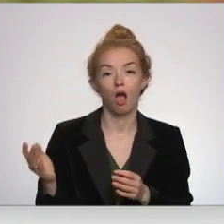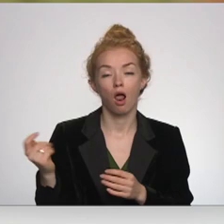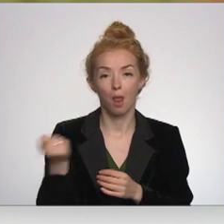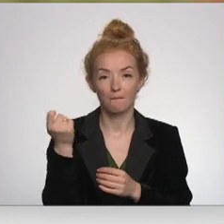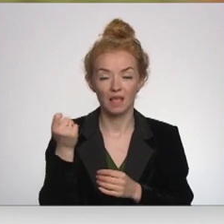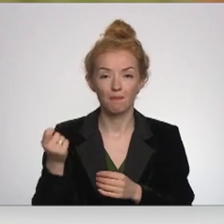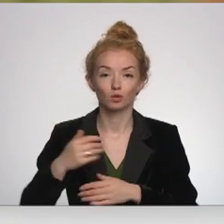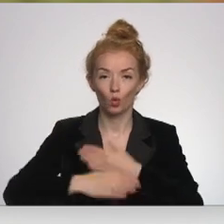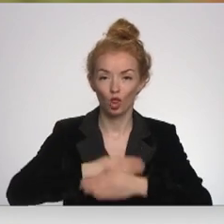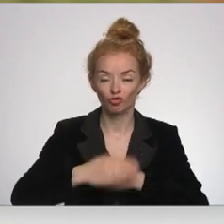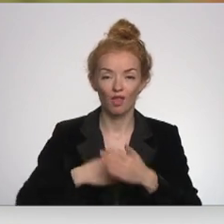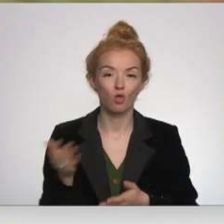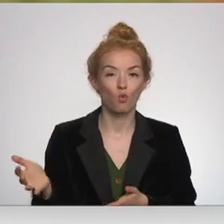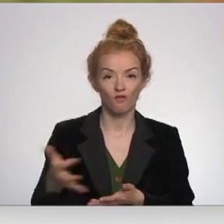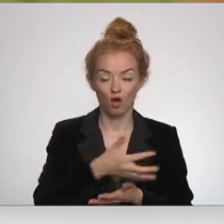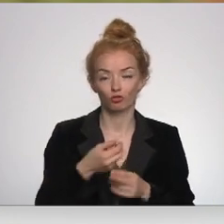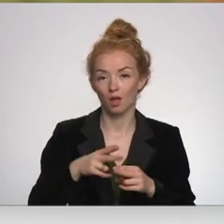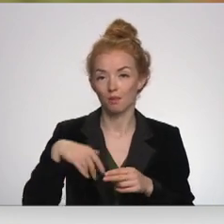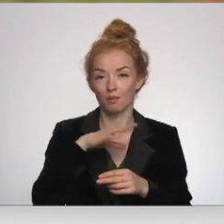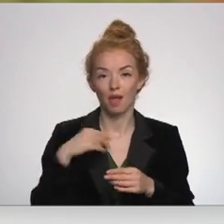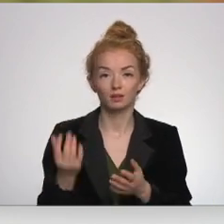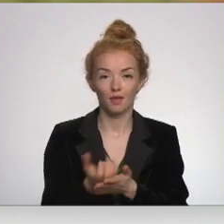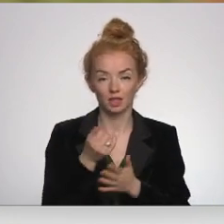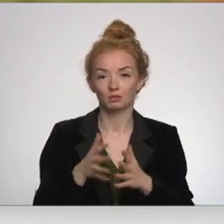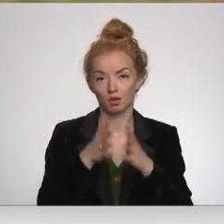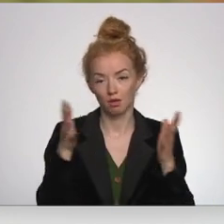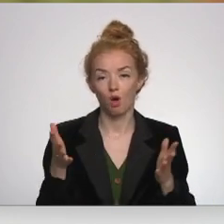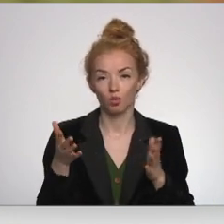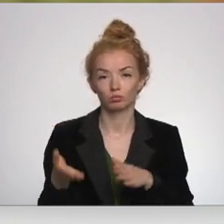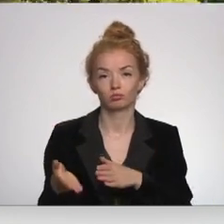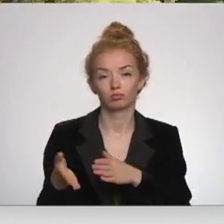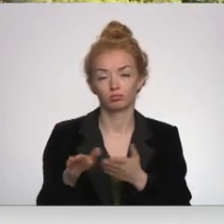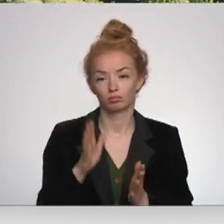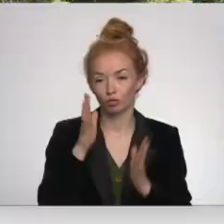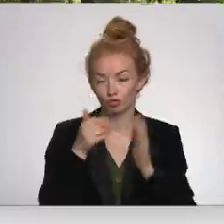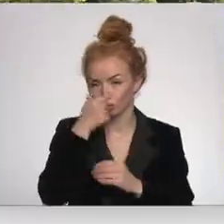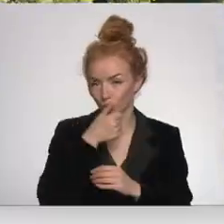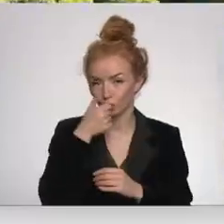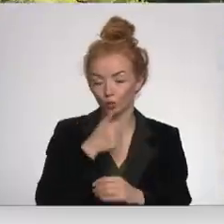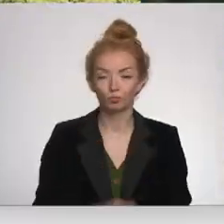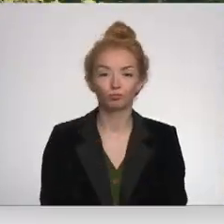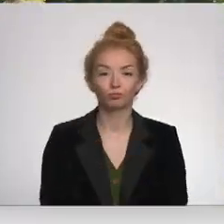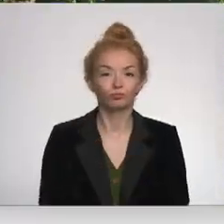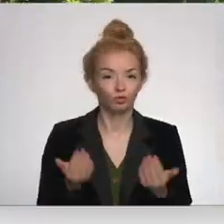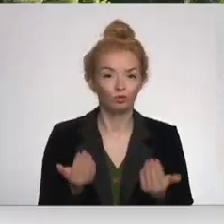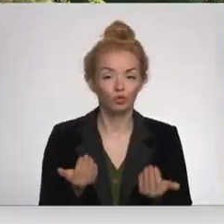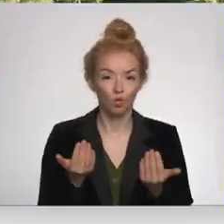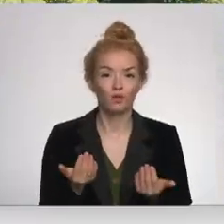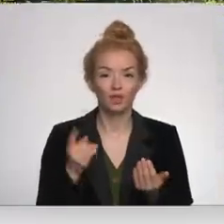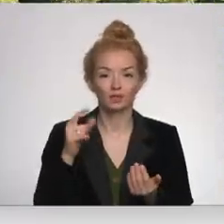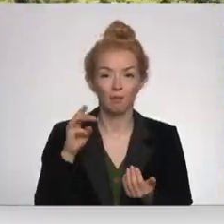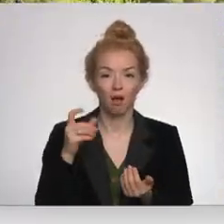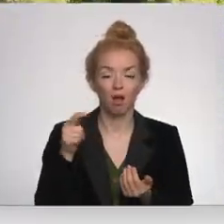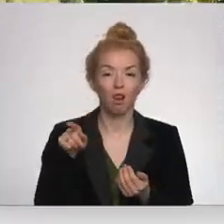novākšana, tad mēs atradīsim arī labības laukos daudz meža cūku. Šodien Silmalas